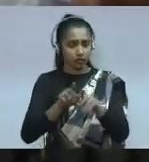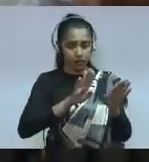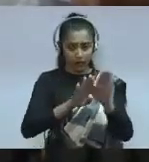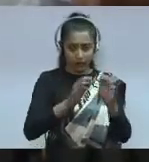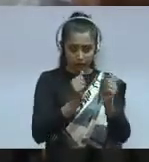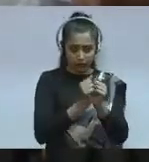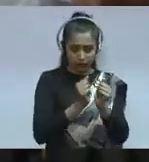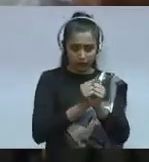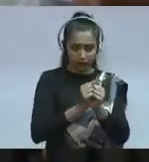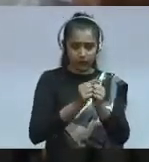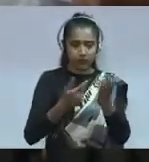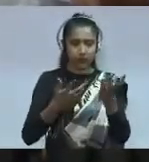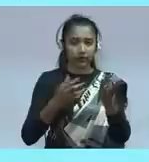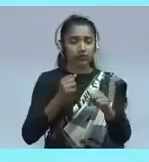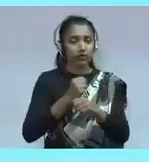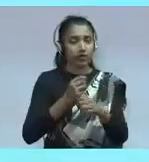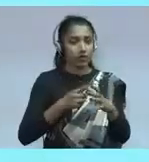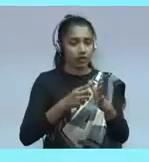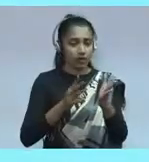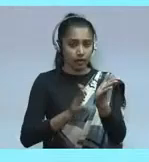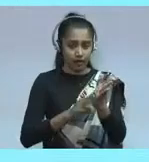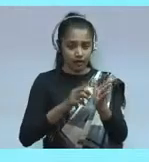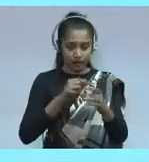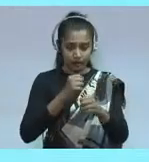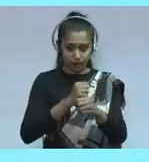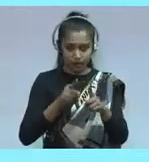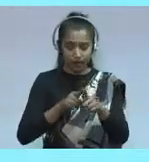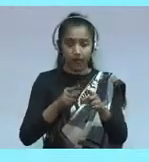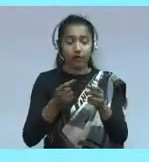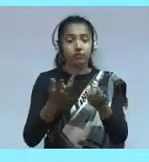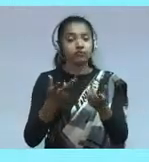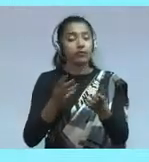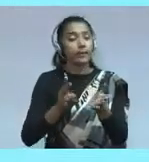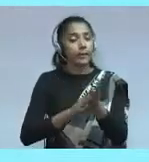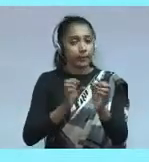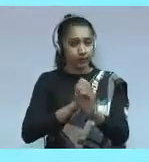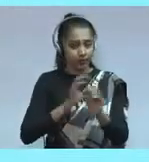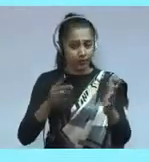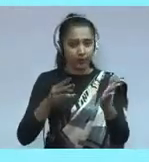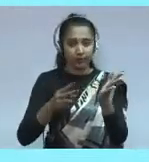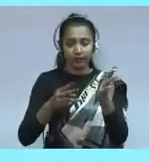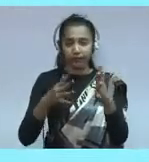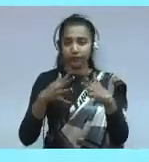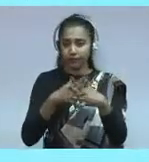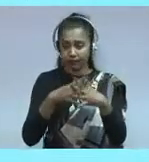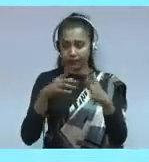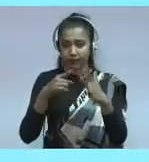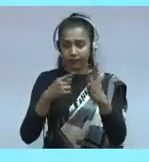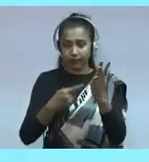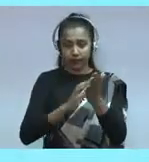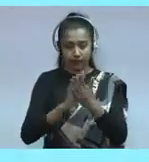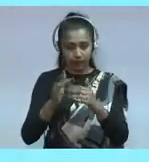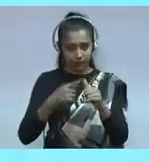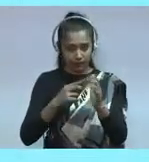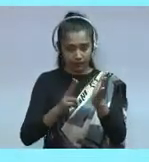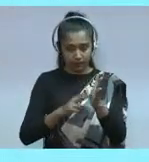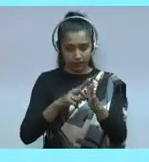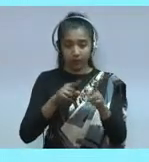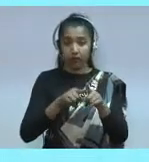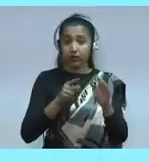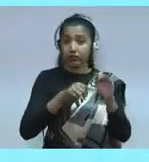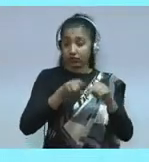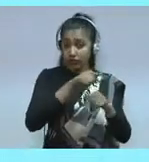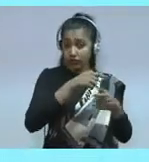මාධ්‍ය අධ්‍යක්ෂක ලෙෂාන් විධානගමාරච්චි, ඉහත නිලධාරි මණ්ඩලය ඇතුළු පක්ෂයේ මධ්‍යම කාරක